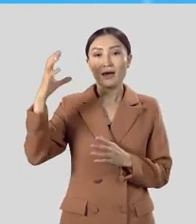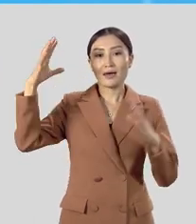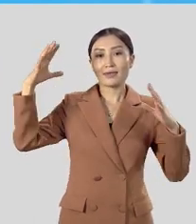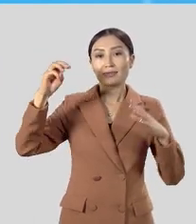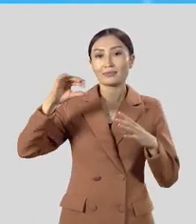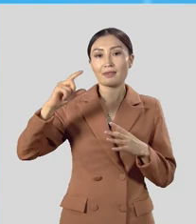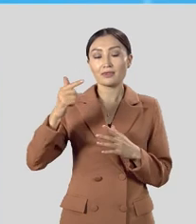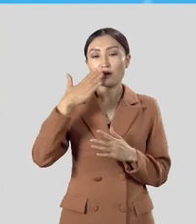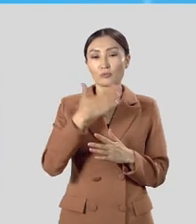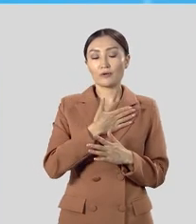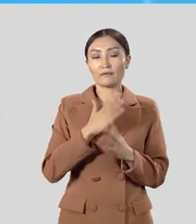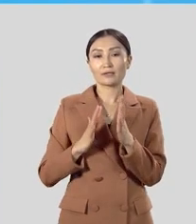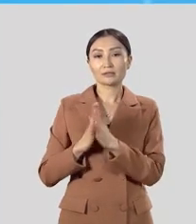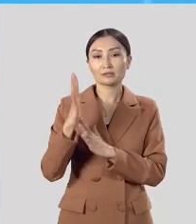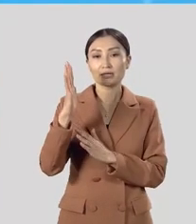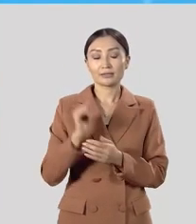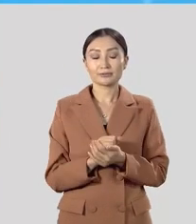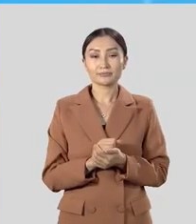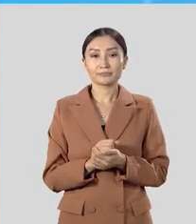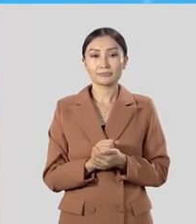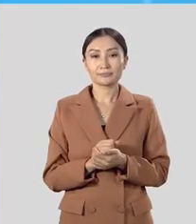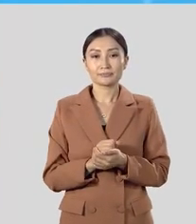– сциофиты.